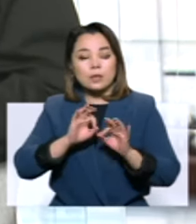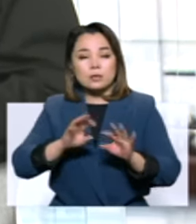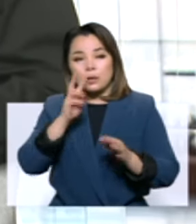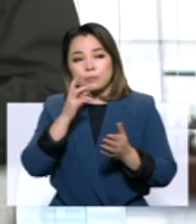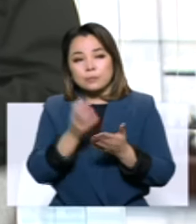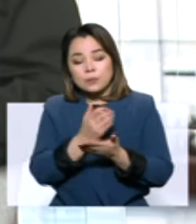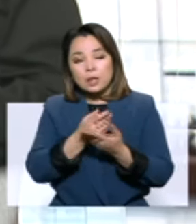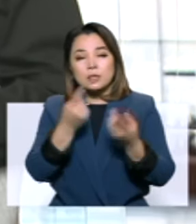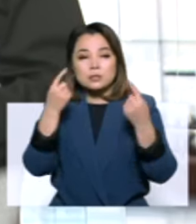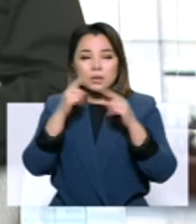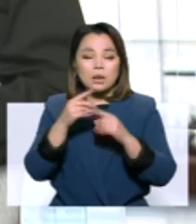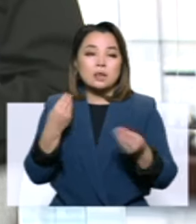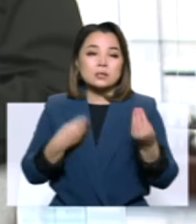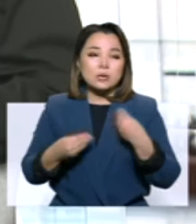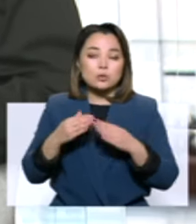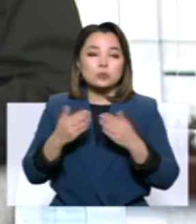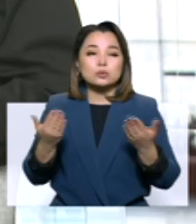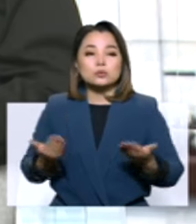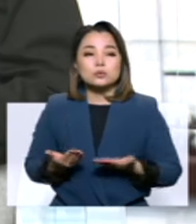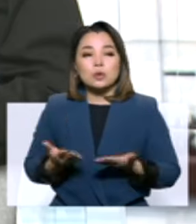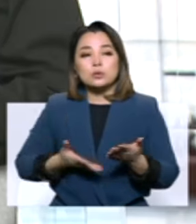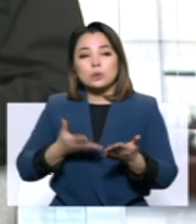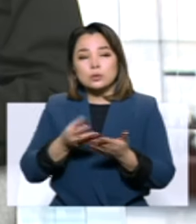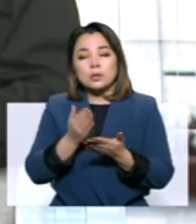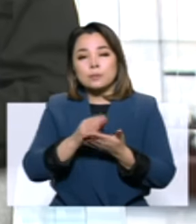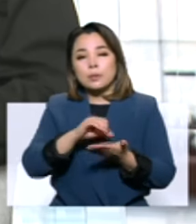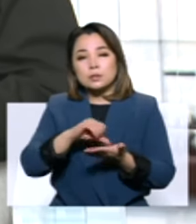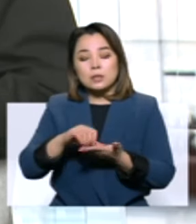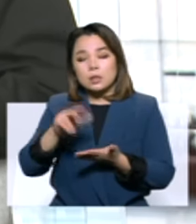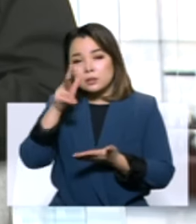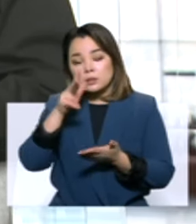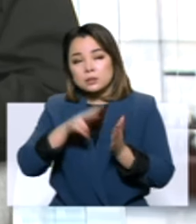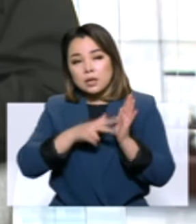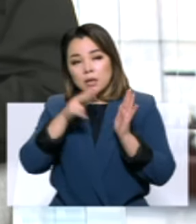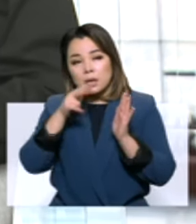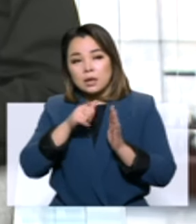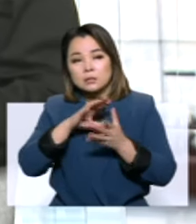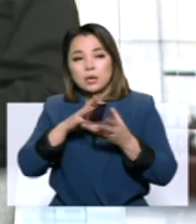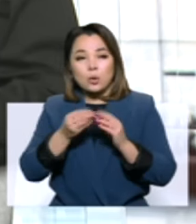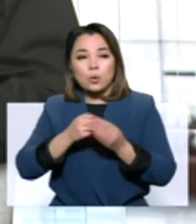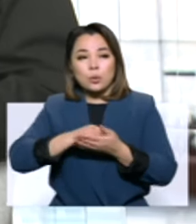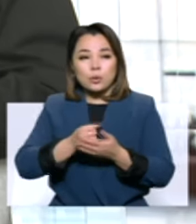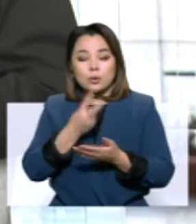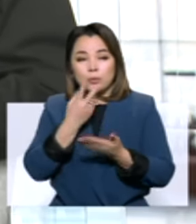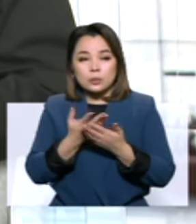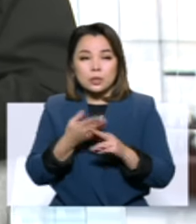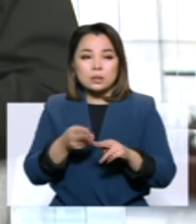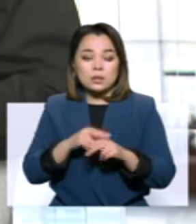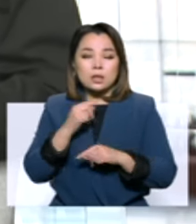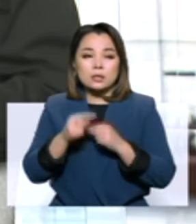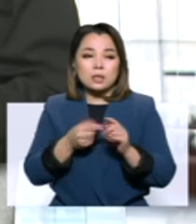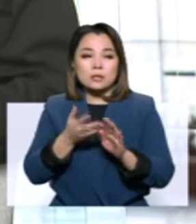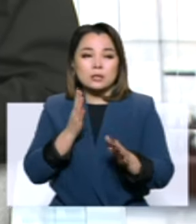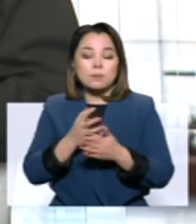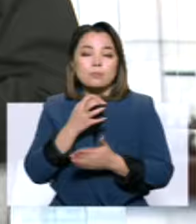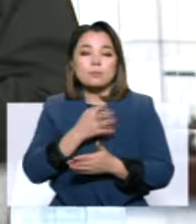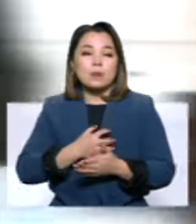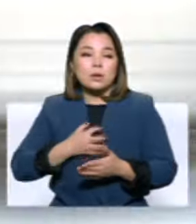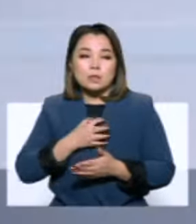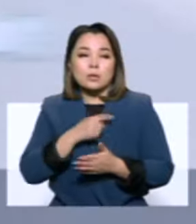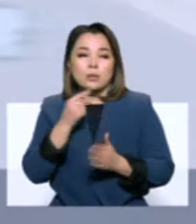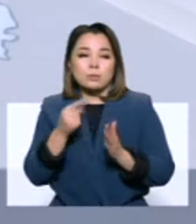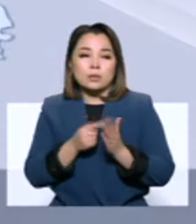жалақы, техника, киім және тұрғын үй төлеміне қатысты 8 айдағы қорытынды осы. Ал ендігі кезекте тағы бір маңызды мәселе